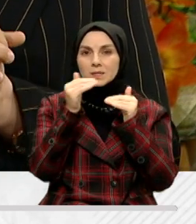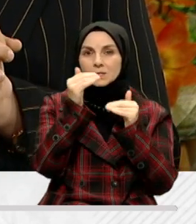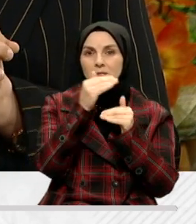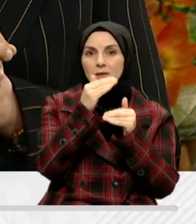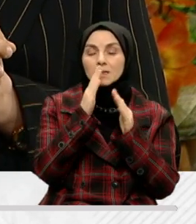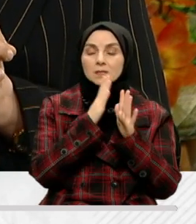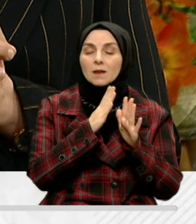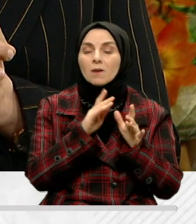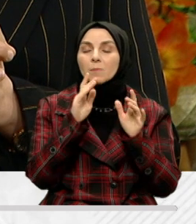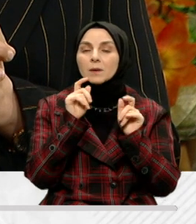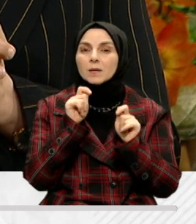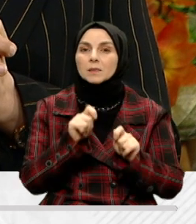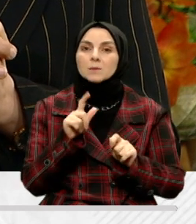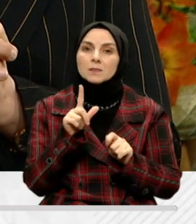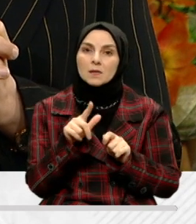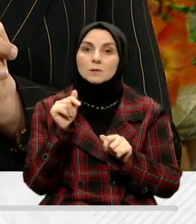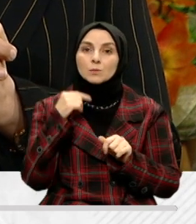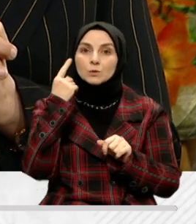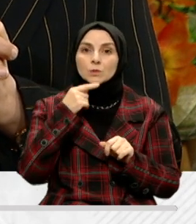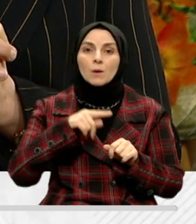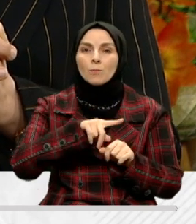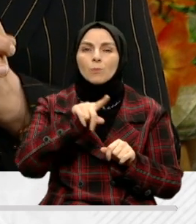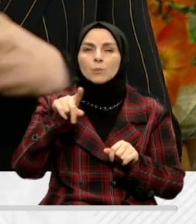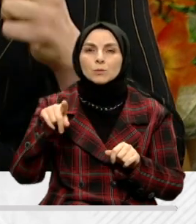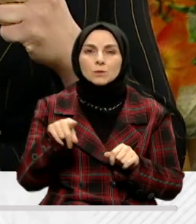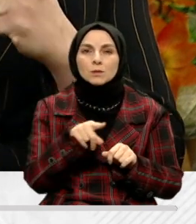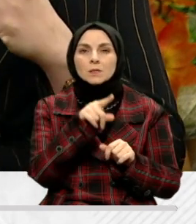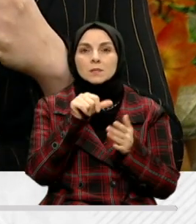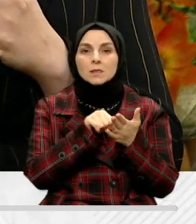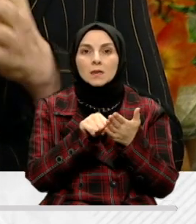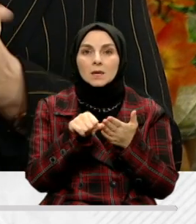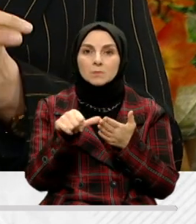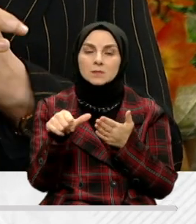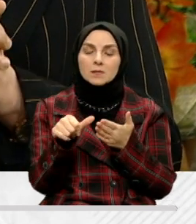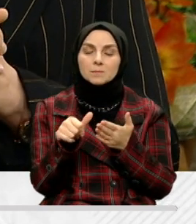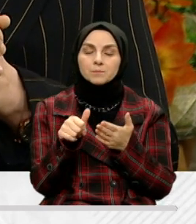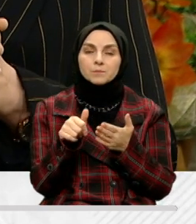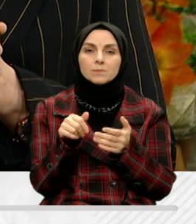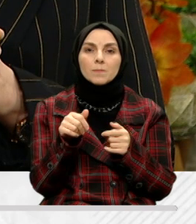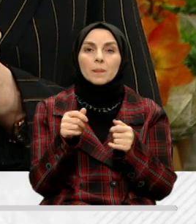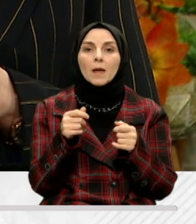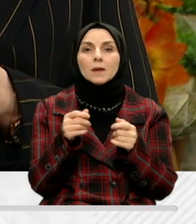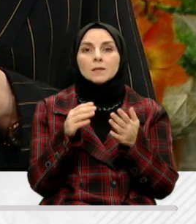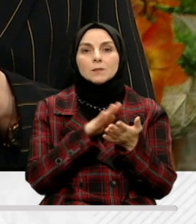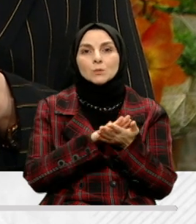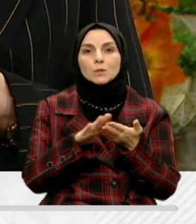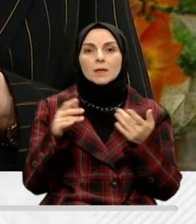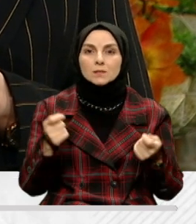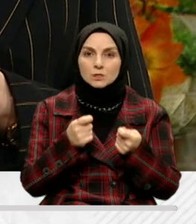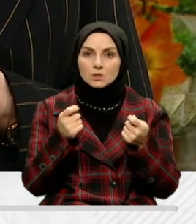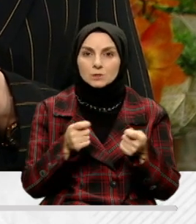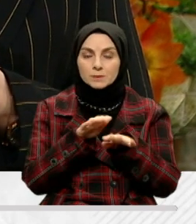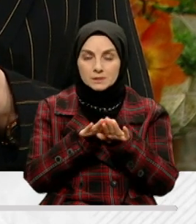gereken bir süreç. Dolayısıyla bunlar her biri verimli ders çalışmanın temel kriterleri, temel stratejileri ki adım